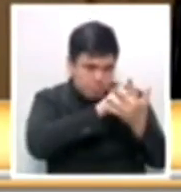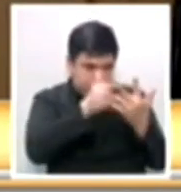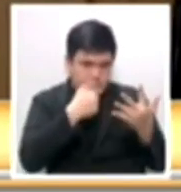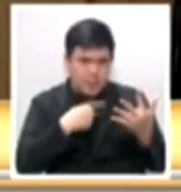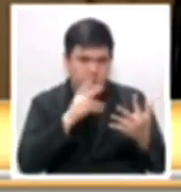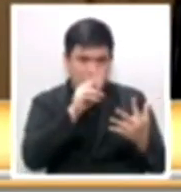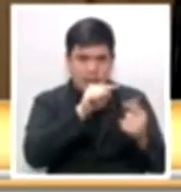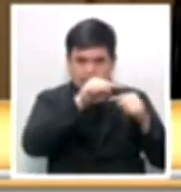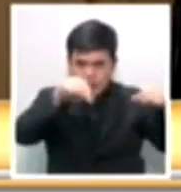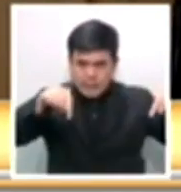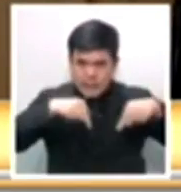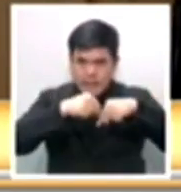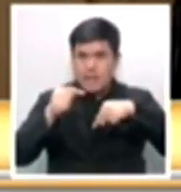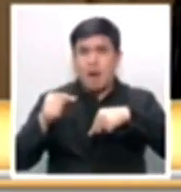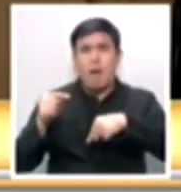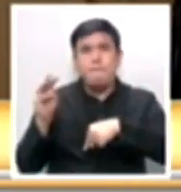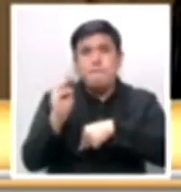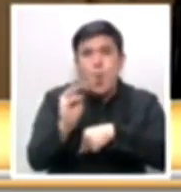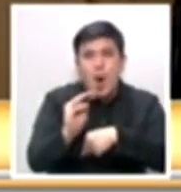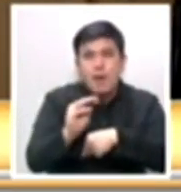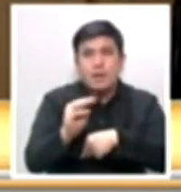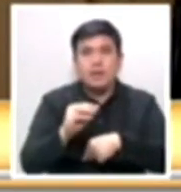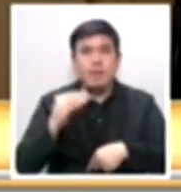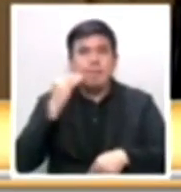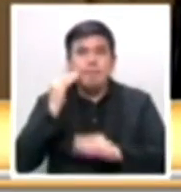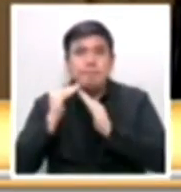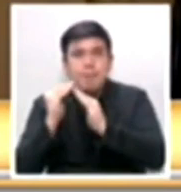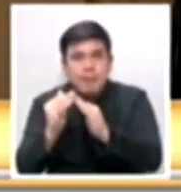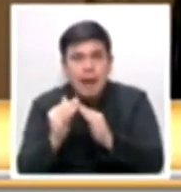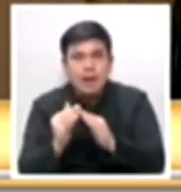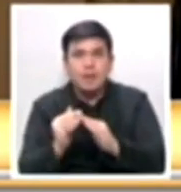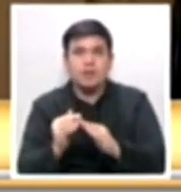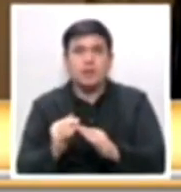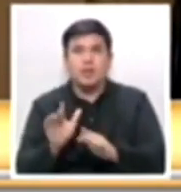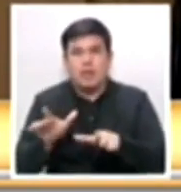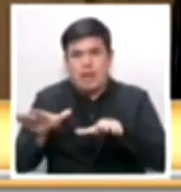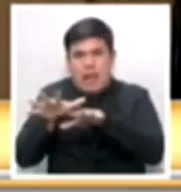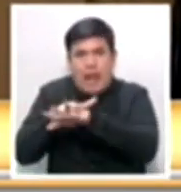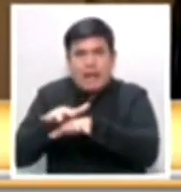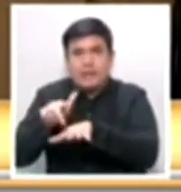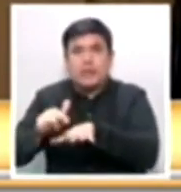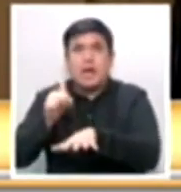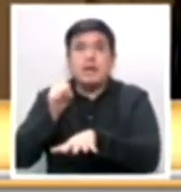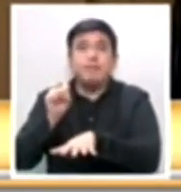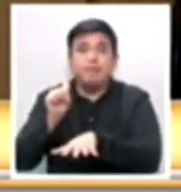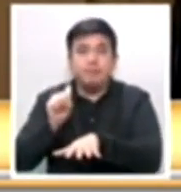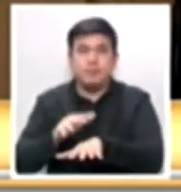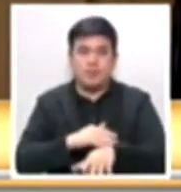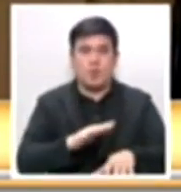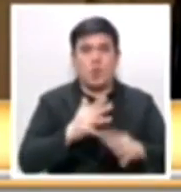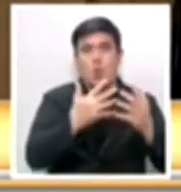สีที่เราเรียกว่าที่อยู่อาศัยก็จะเป็นใกล้เคียงของเดิมเขตที่เป็นอุตสาหกรรมก็ใกล้เคียง